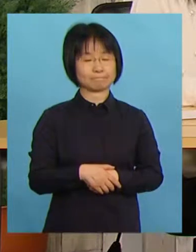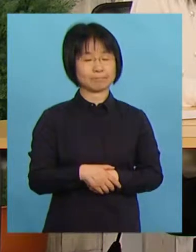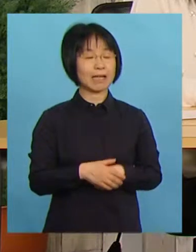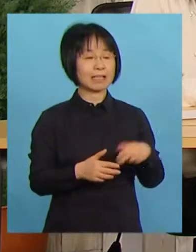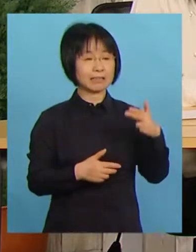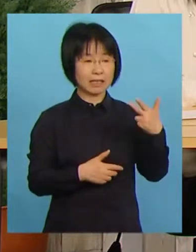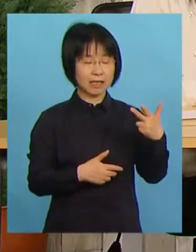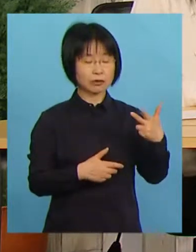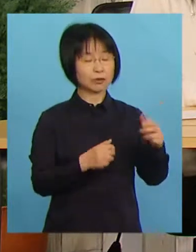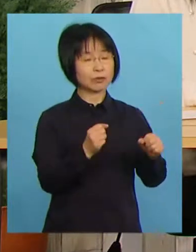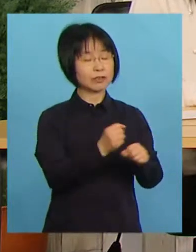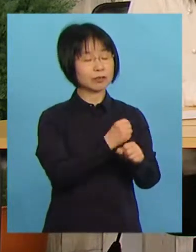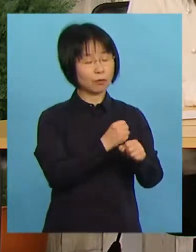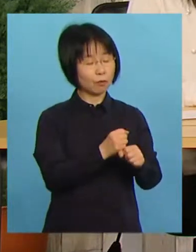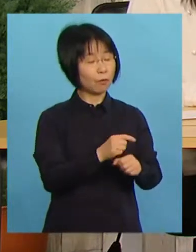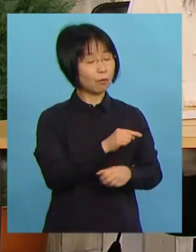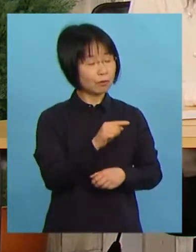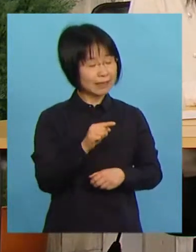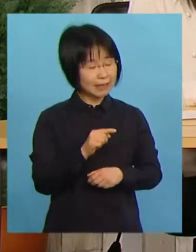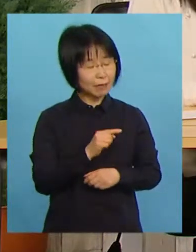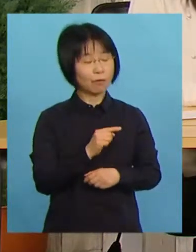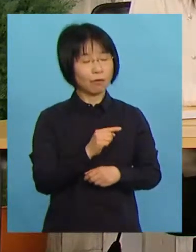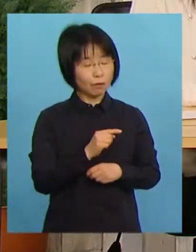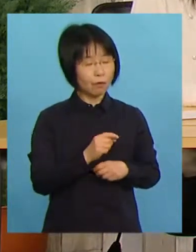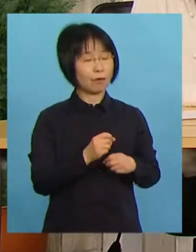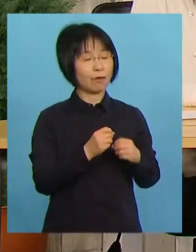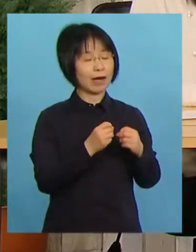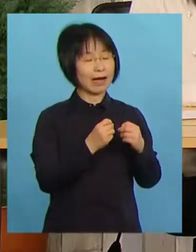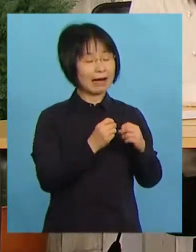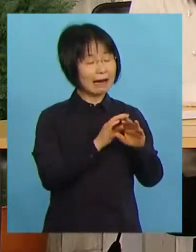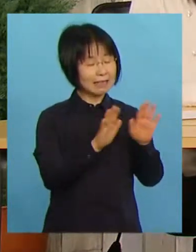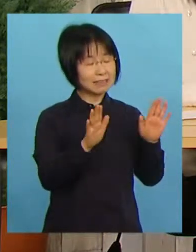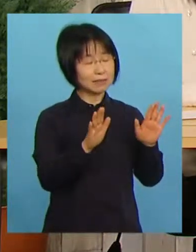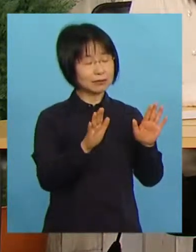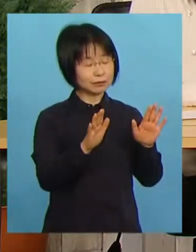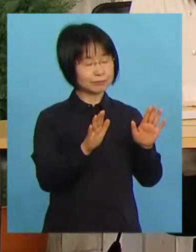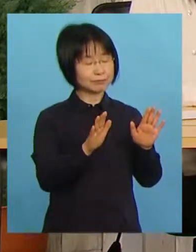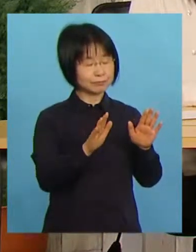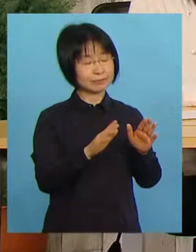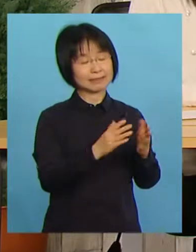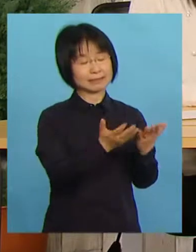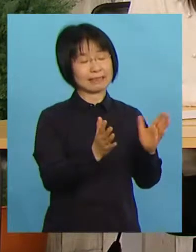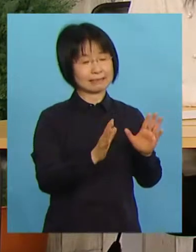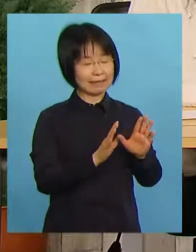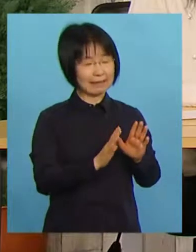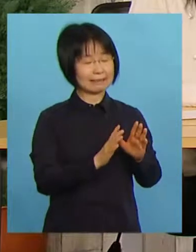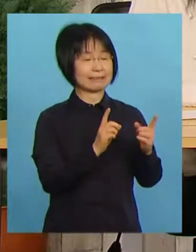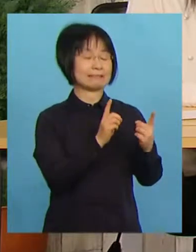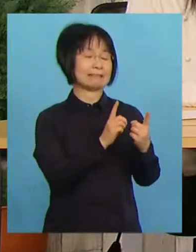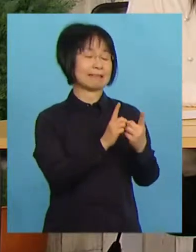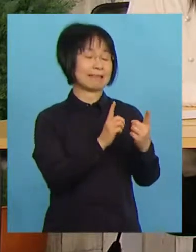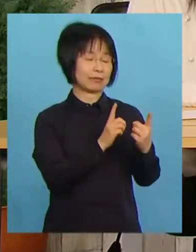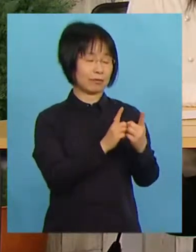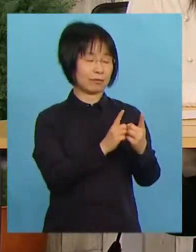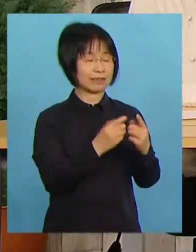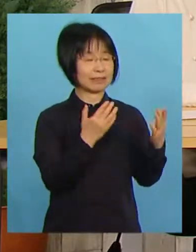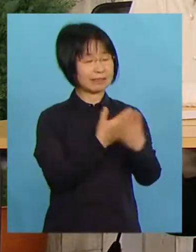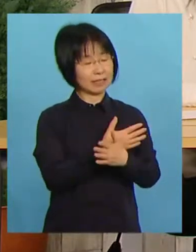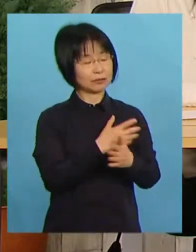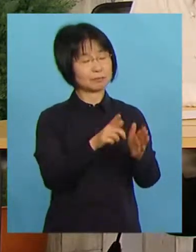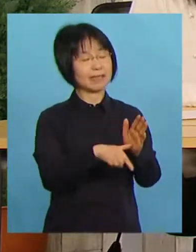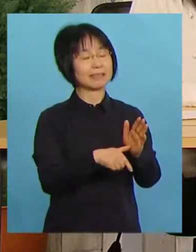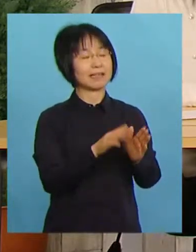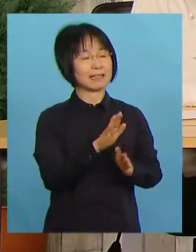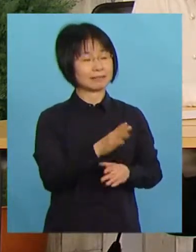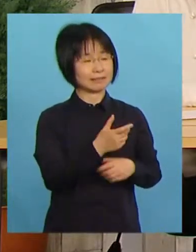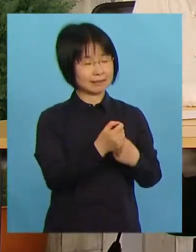った7つの事業、こういった事業を始める団体は高齢者活動補助金の対象になる可能性がある